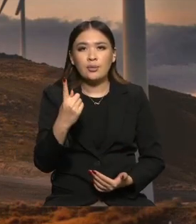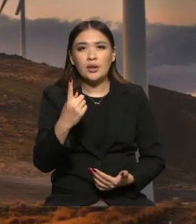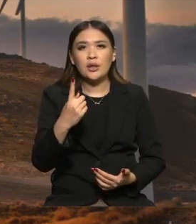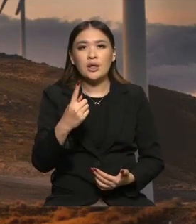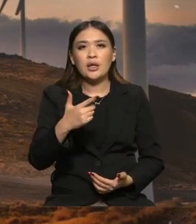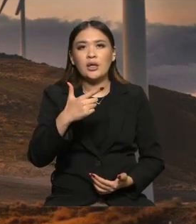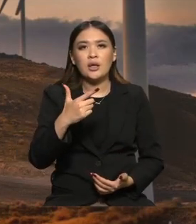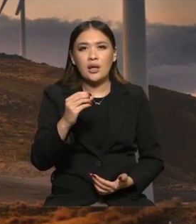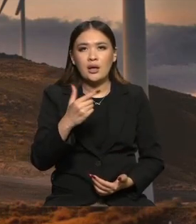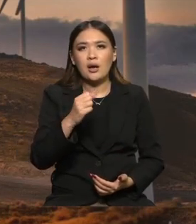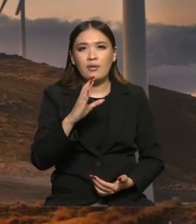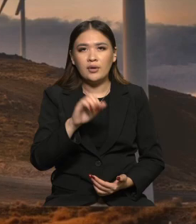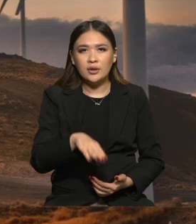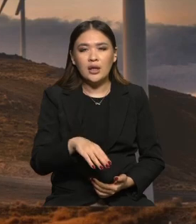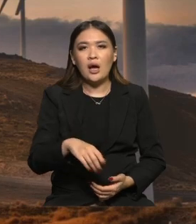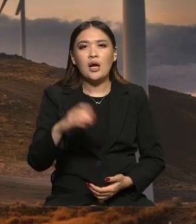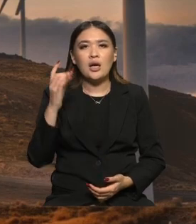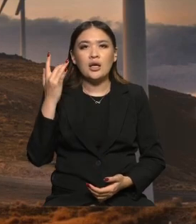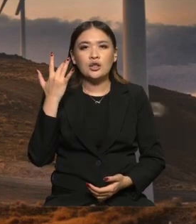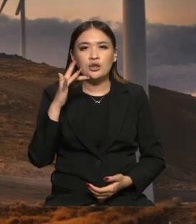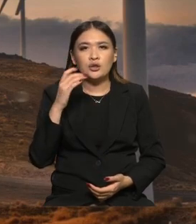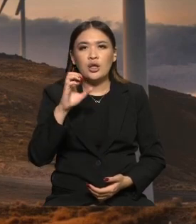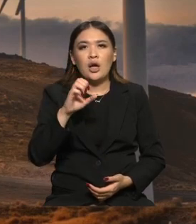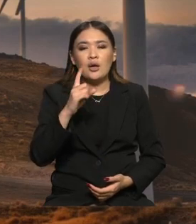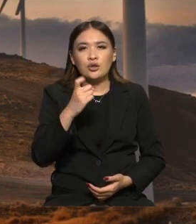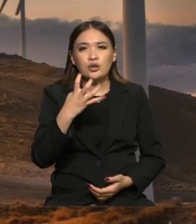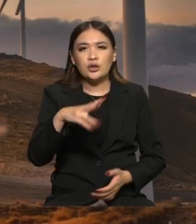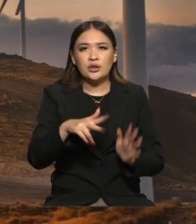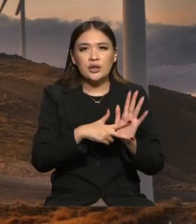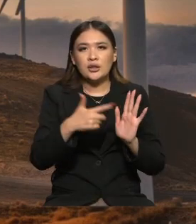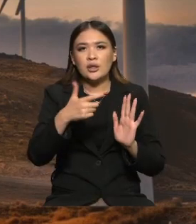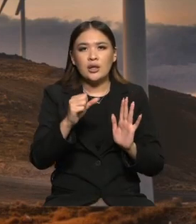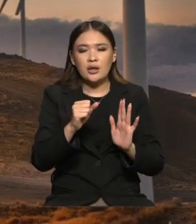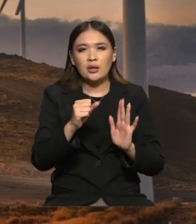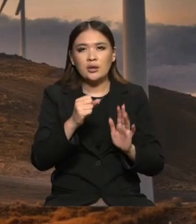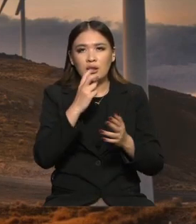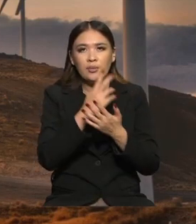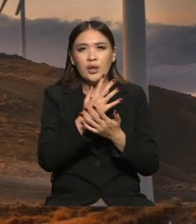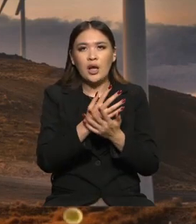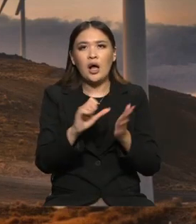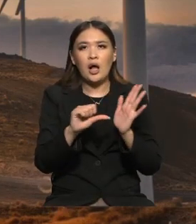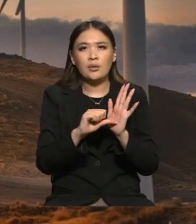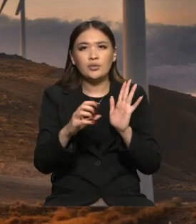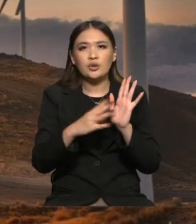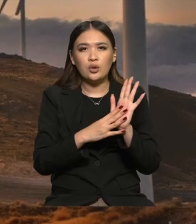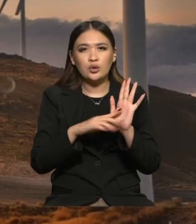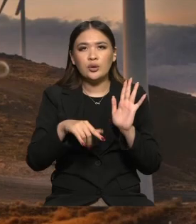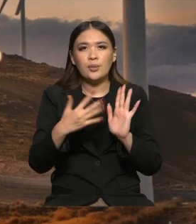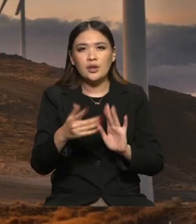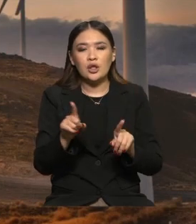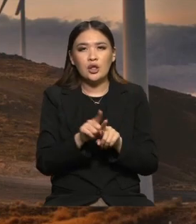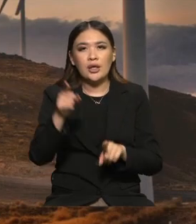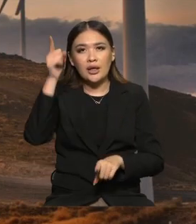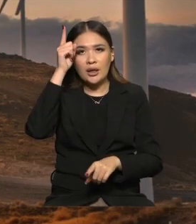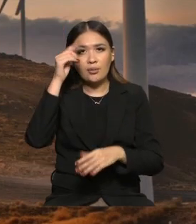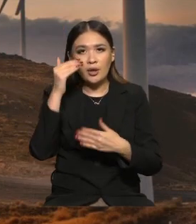441,9 гигаватт өндірсе, ақш 148 гигаватт қуат алған. 69,5 гигаватт электр энергиясын өндірген Германия